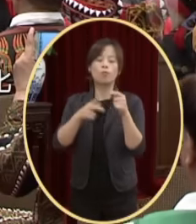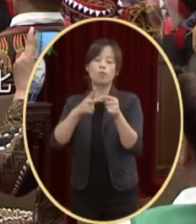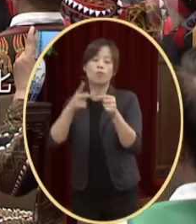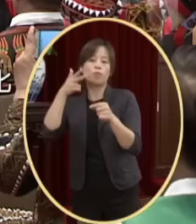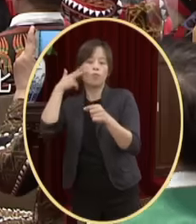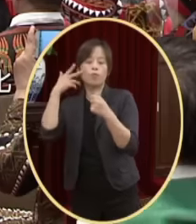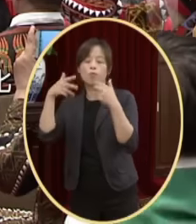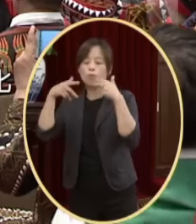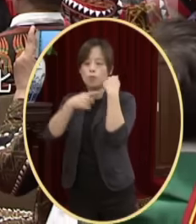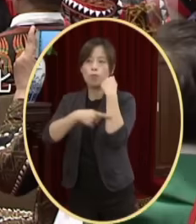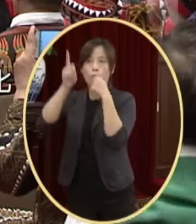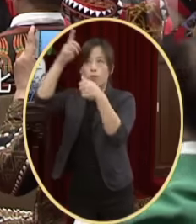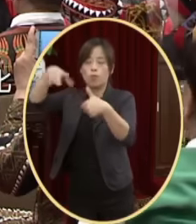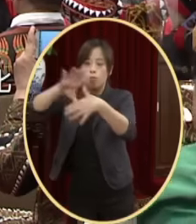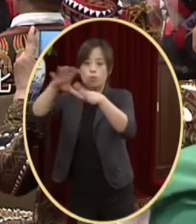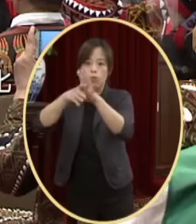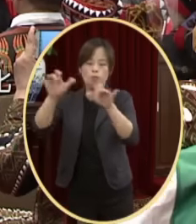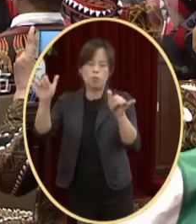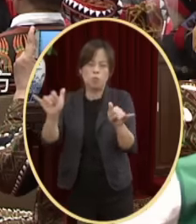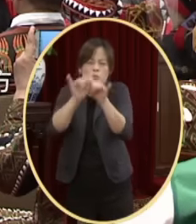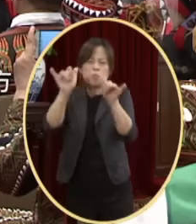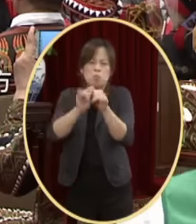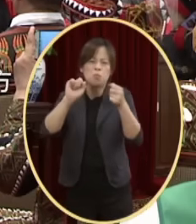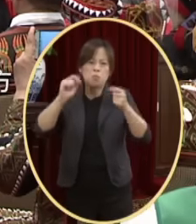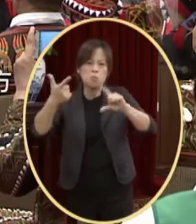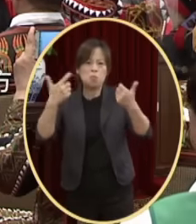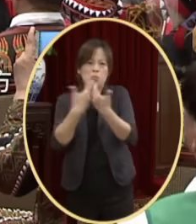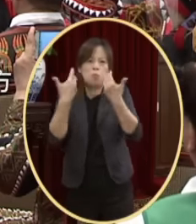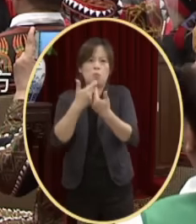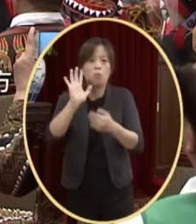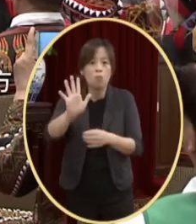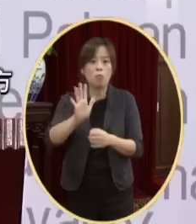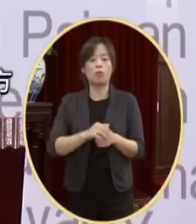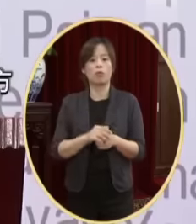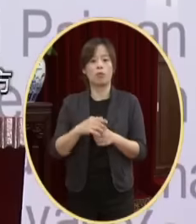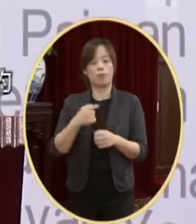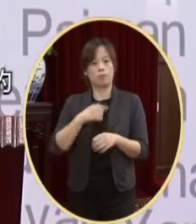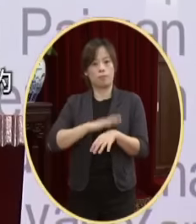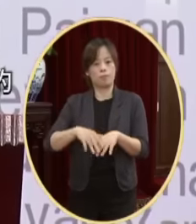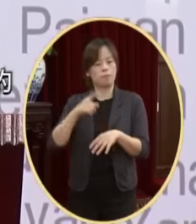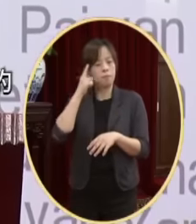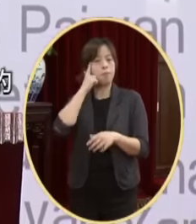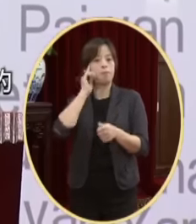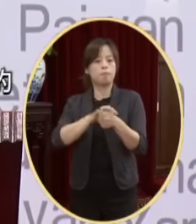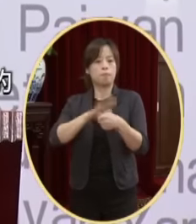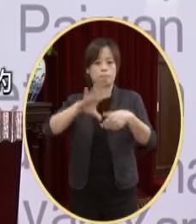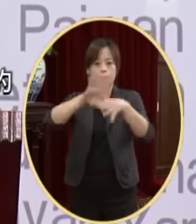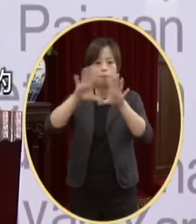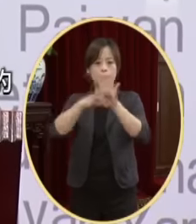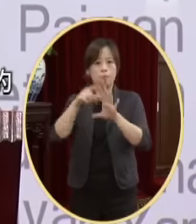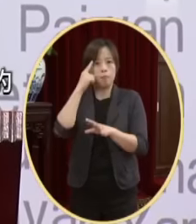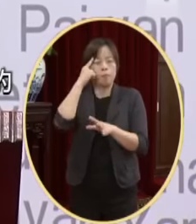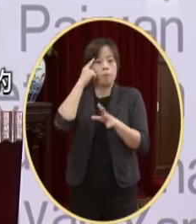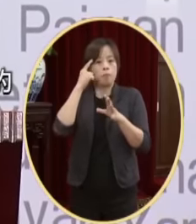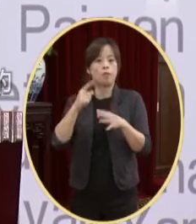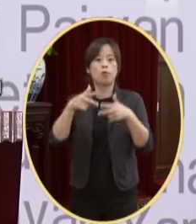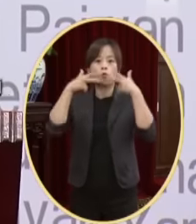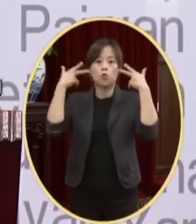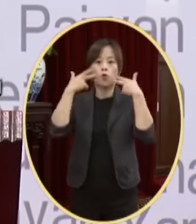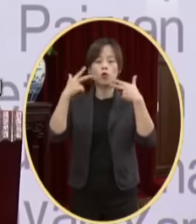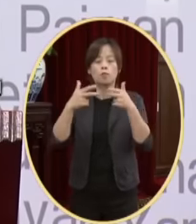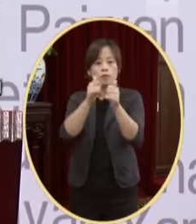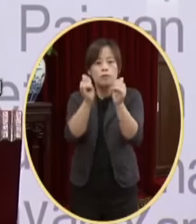住民族传统的文化有些格格不入的地方，我们要建立具有文化敏感度的原住